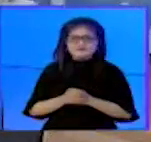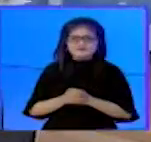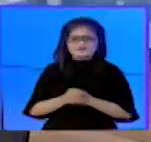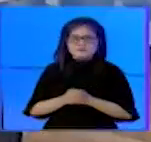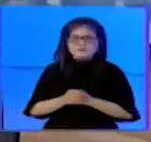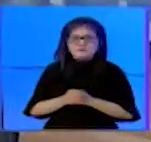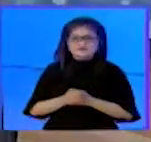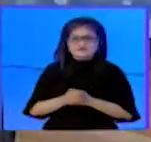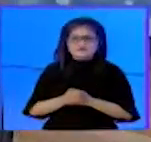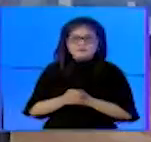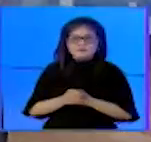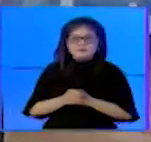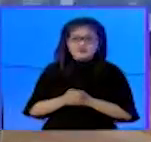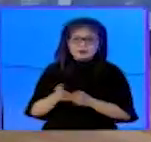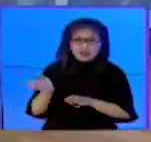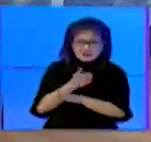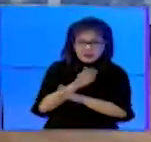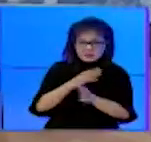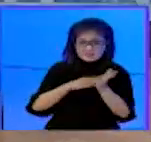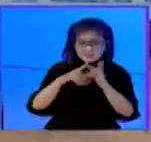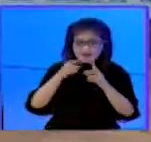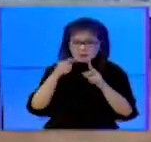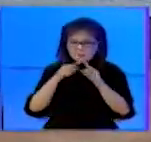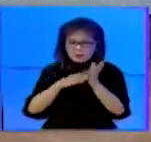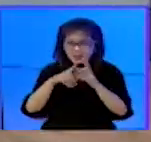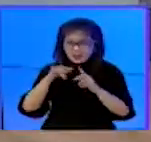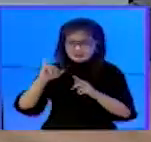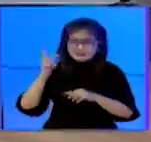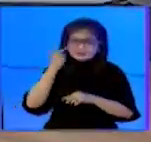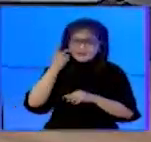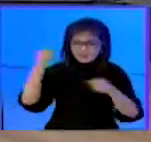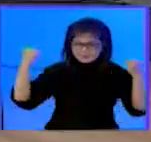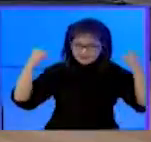juga ada Armalina yang melaporkan dari kawasan wisata Puncak. Jaga kesehatan dan selamat bertugas kembali.